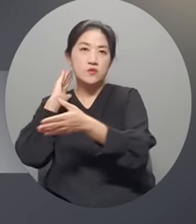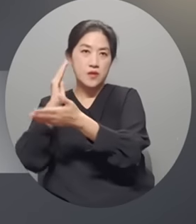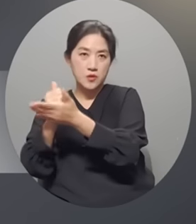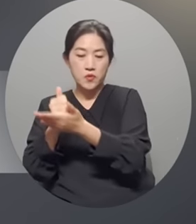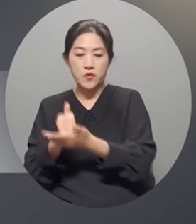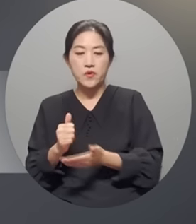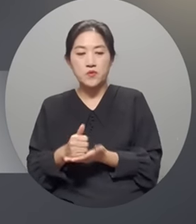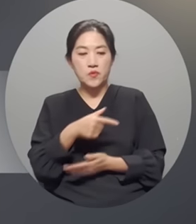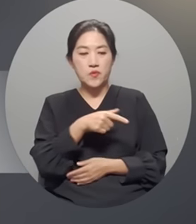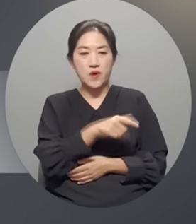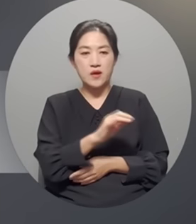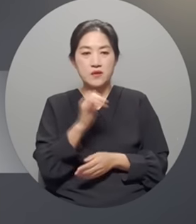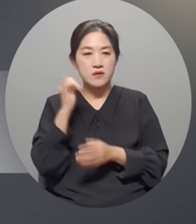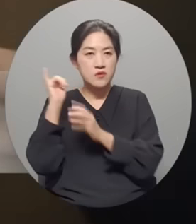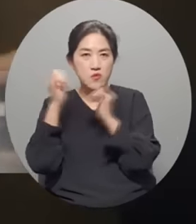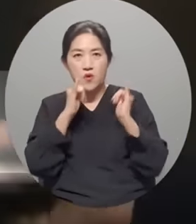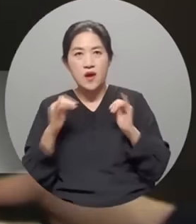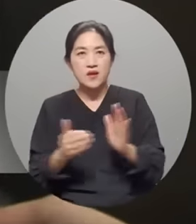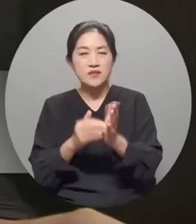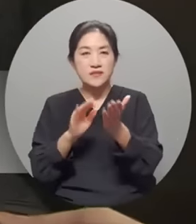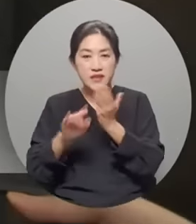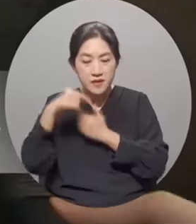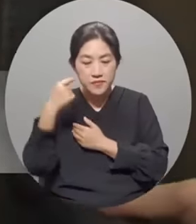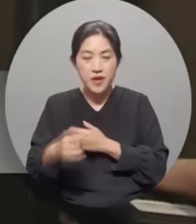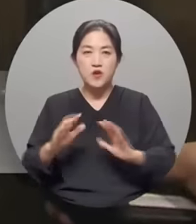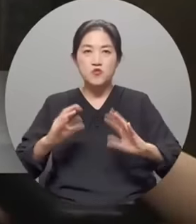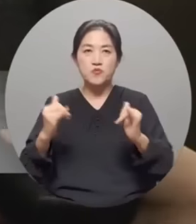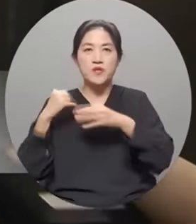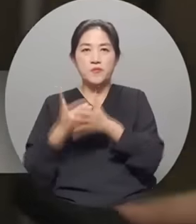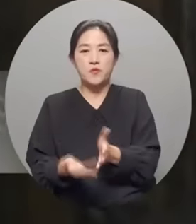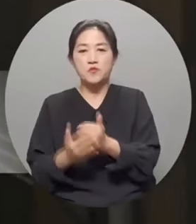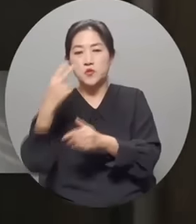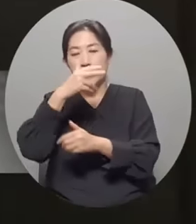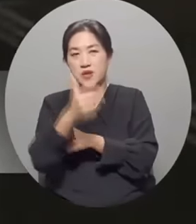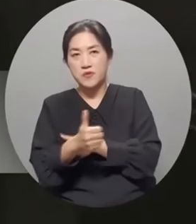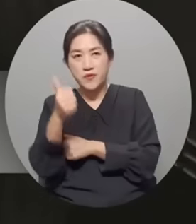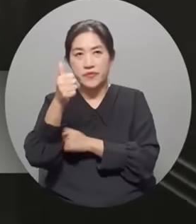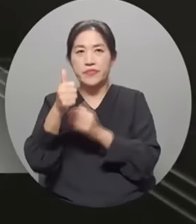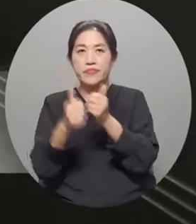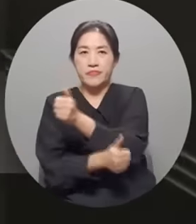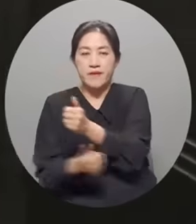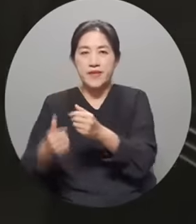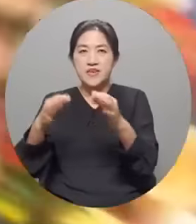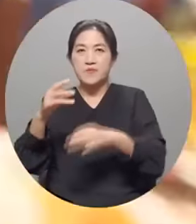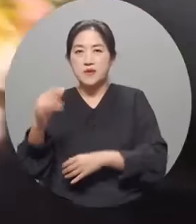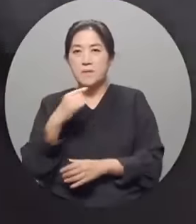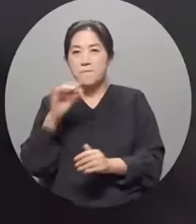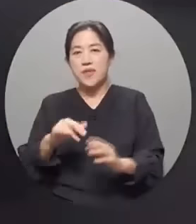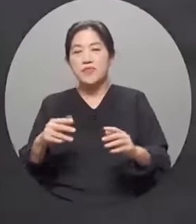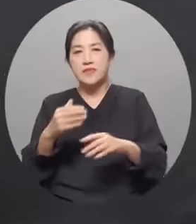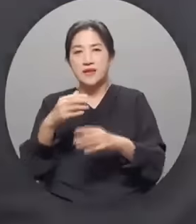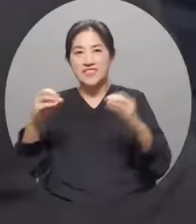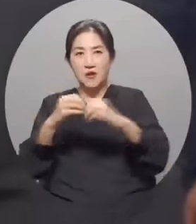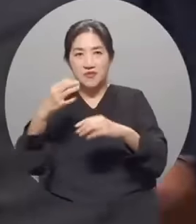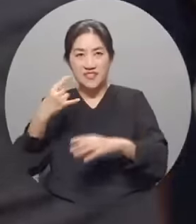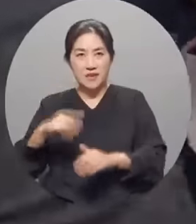씨와 통화한 다음 날 국민의힘 공천관리위원회는 김영선 전 의원을 단수 공천했고 김 전